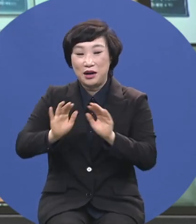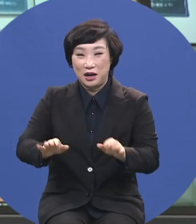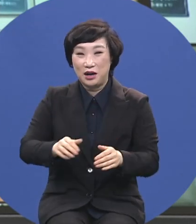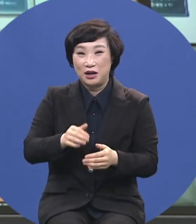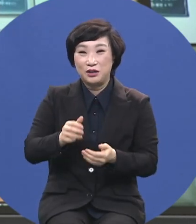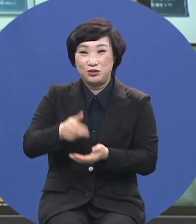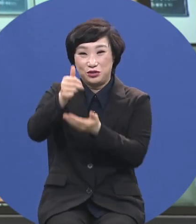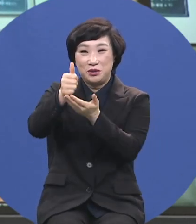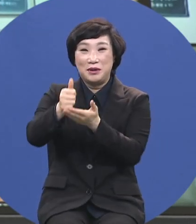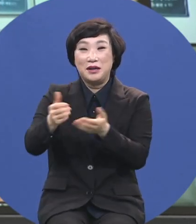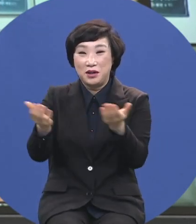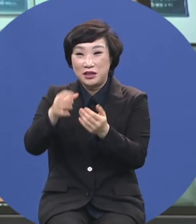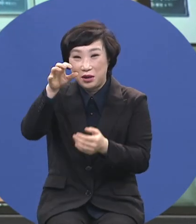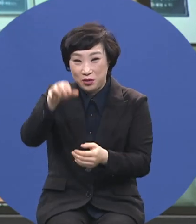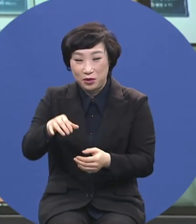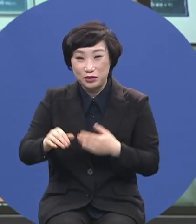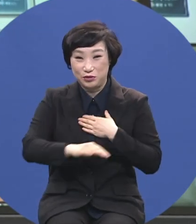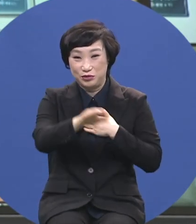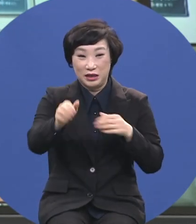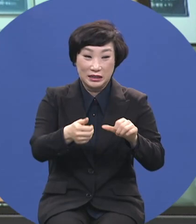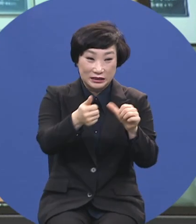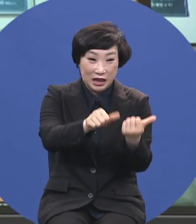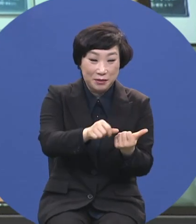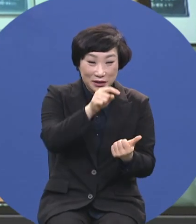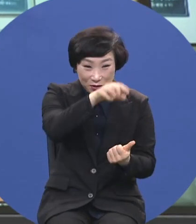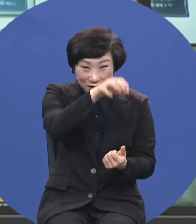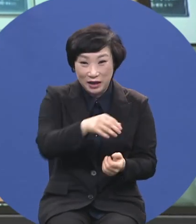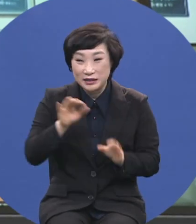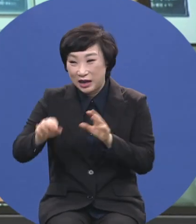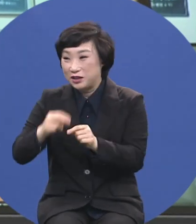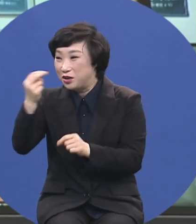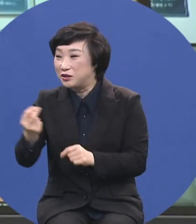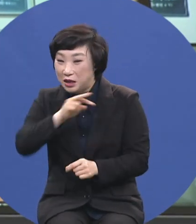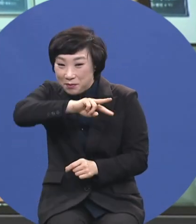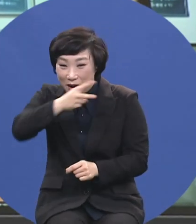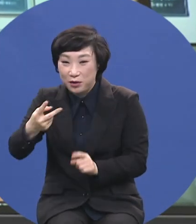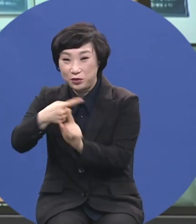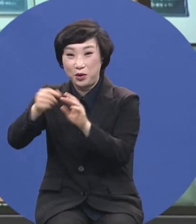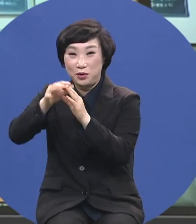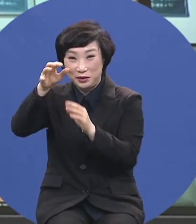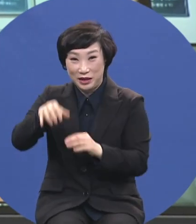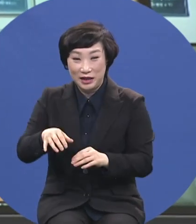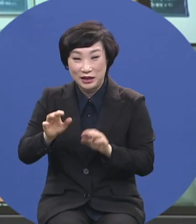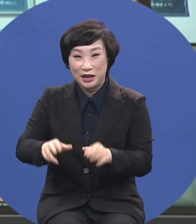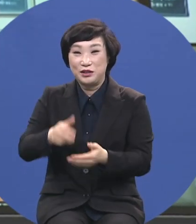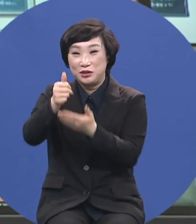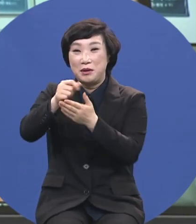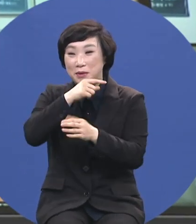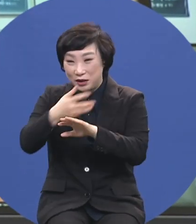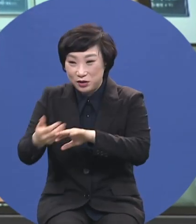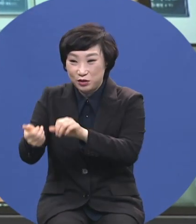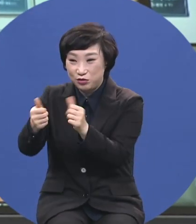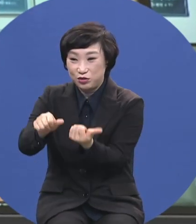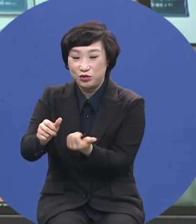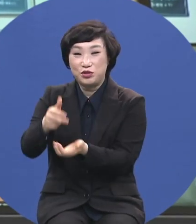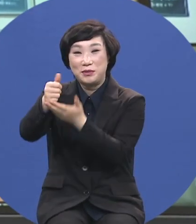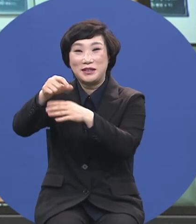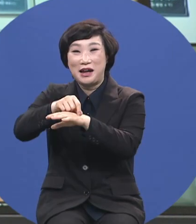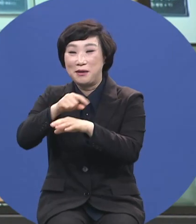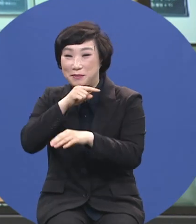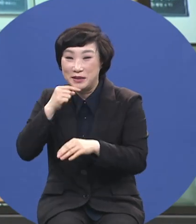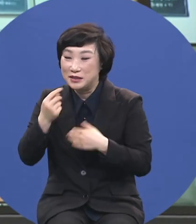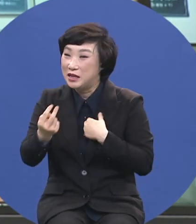역사하시는 교회, 우리의 사망에서 영생으로 바꿔주신 교회, 피 쏟아 죽으시고 살과 피로 생명